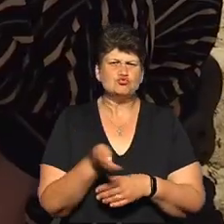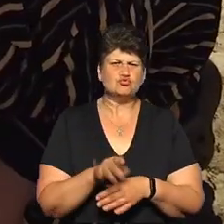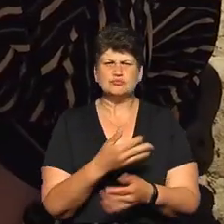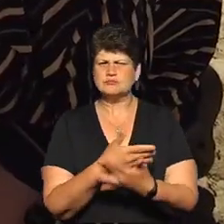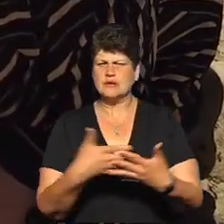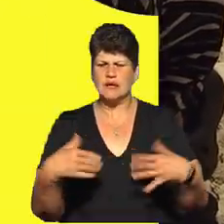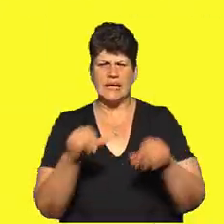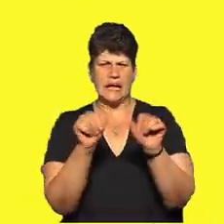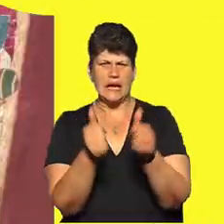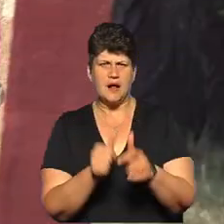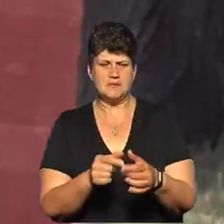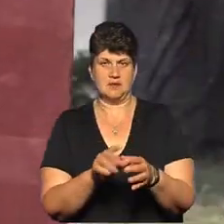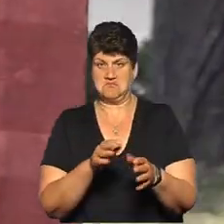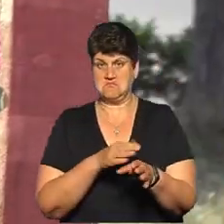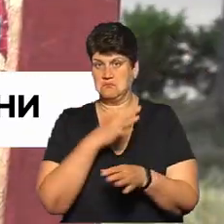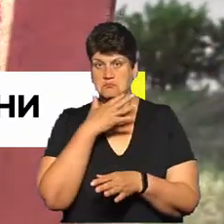цілісних речей.